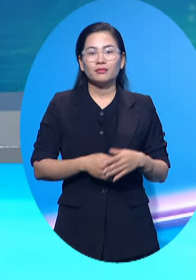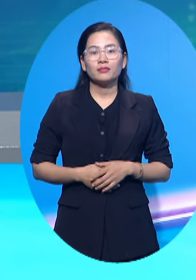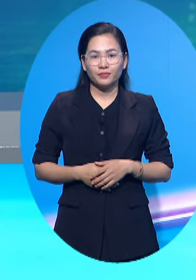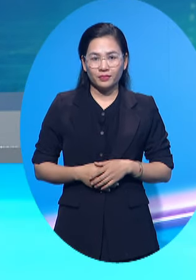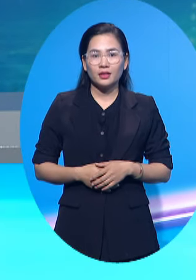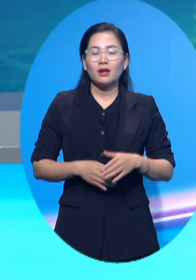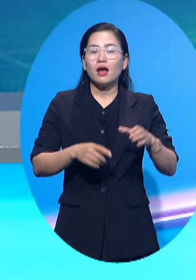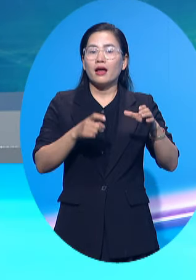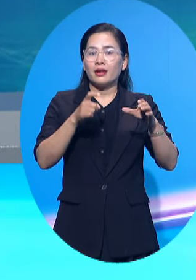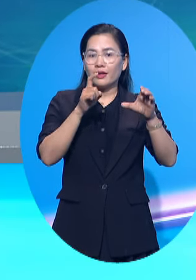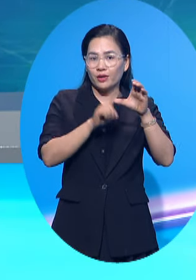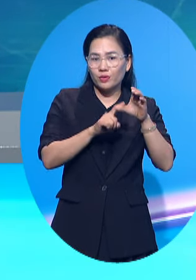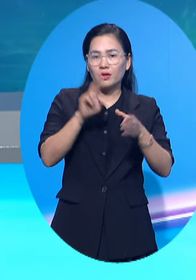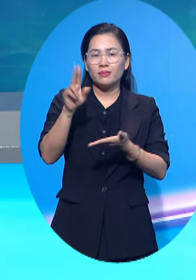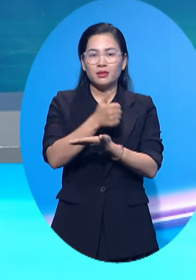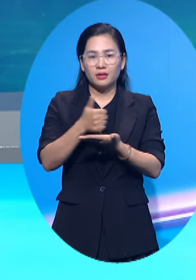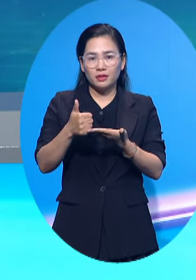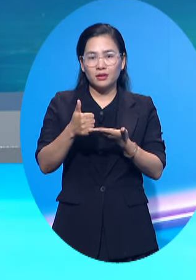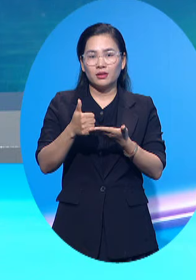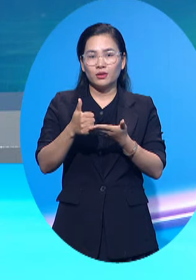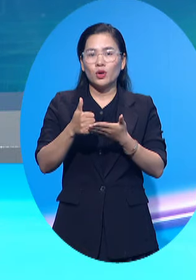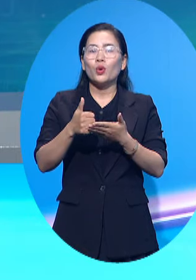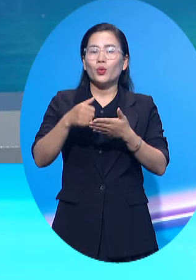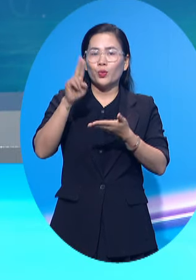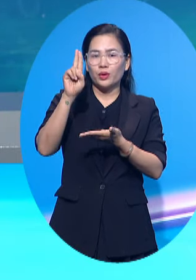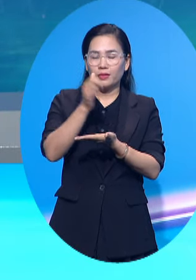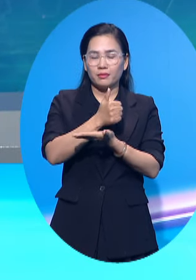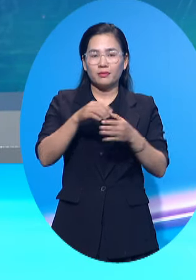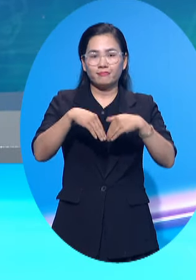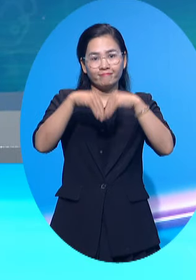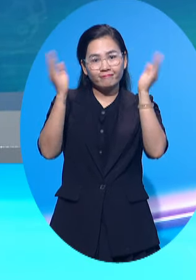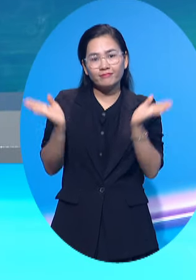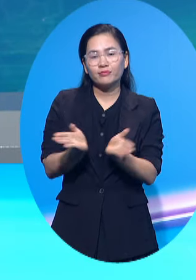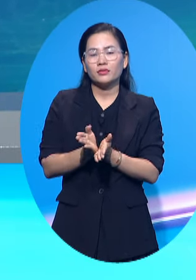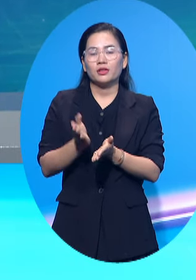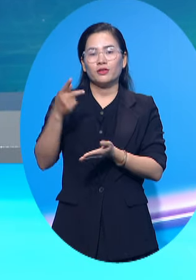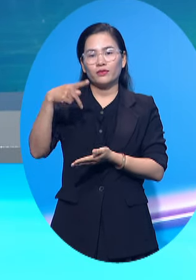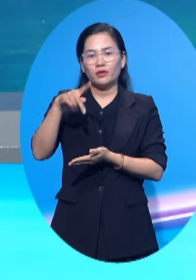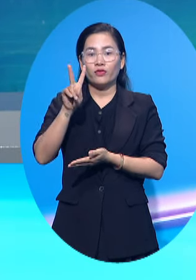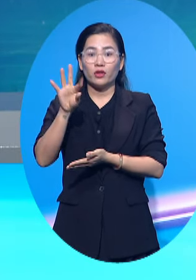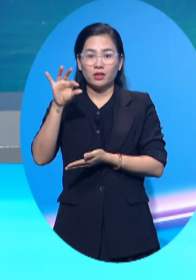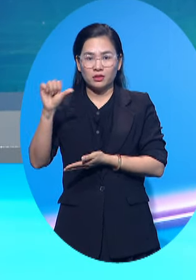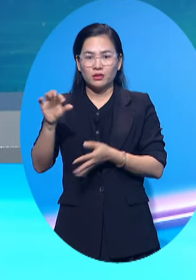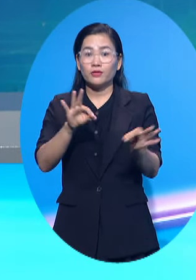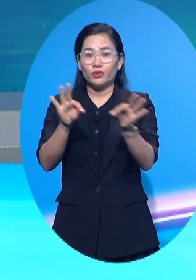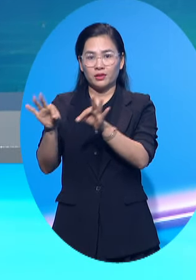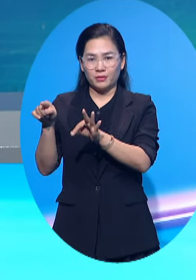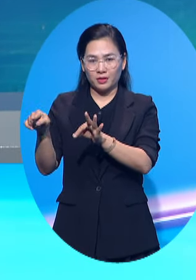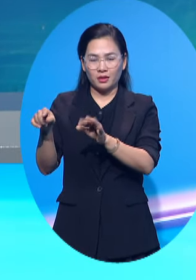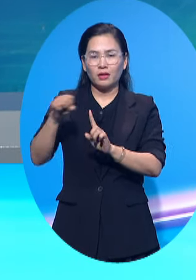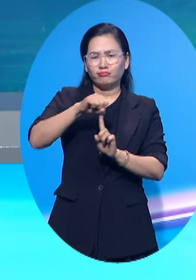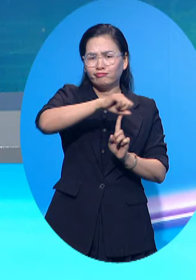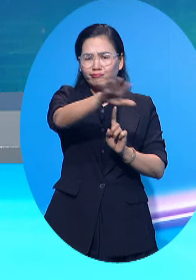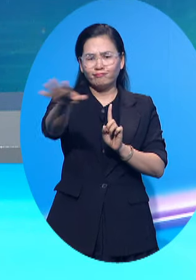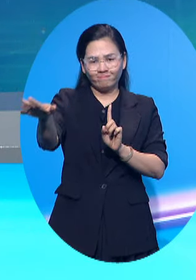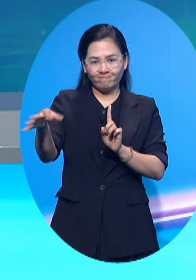quý vị, Đảng ủy, Ủy ban nhân dân, Ủy ban Mặt trận Tổ quốc Việt Nam phường Võ Thị Sáu, quận 3, Thành phố Hồ Chí Minh đã tổ chức lễ công bố nghị quyết 11